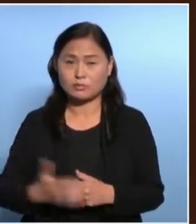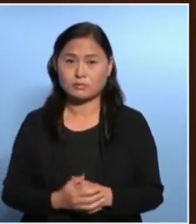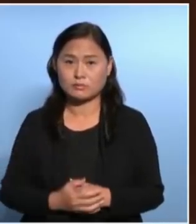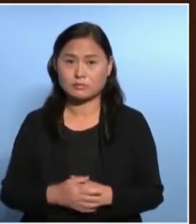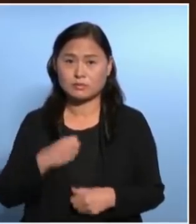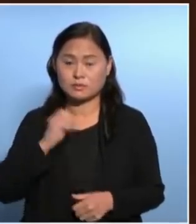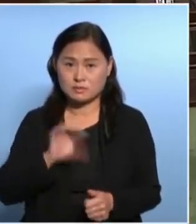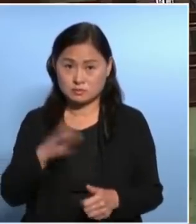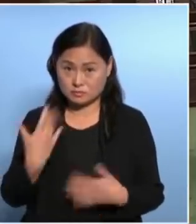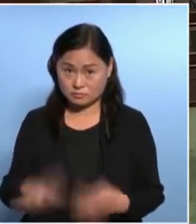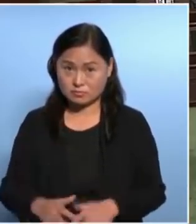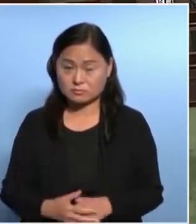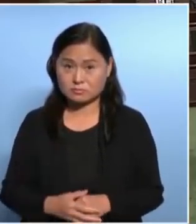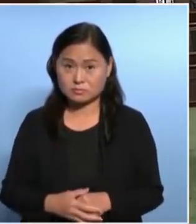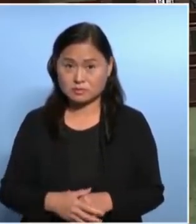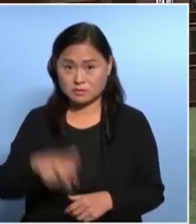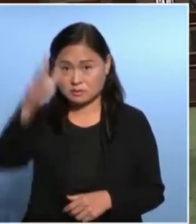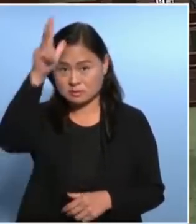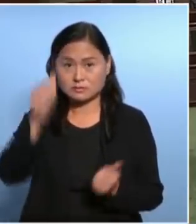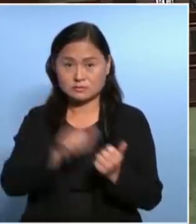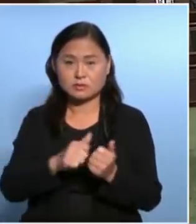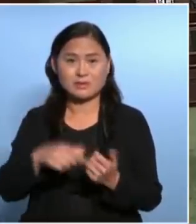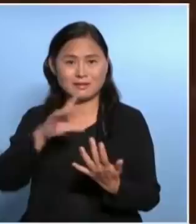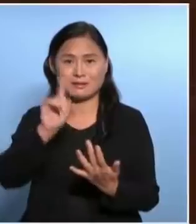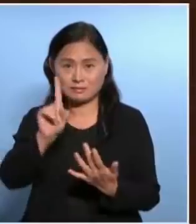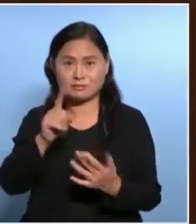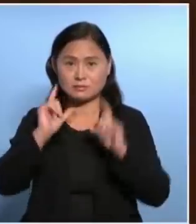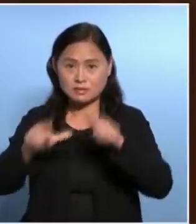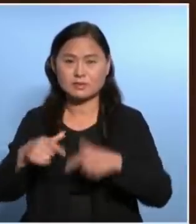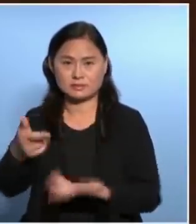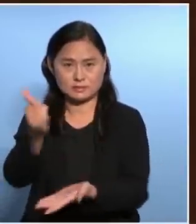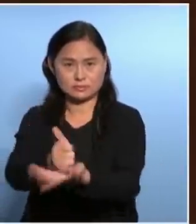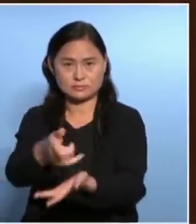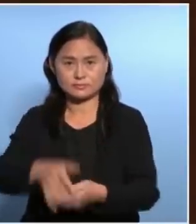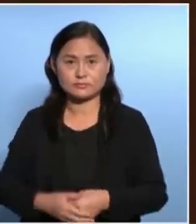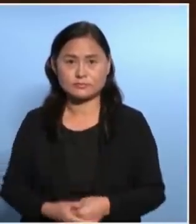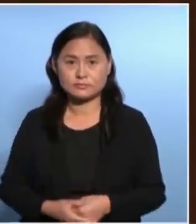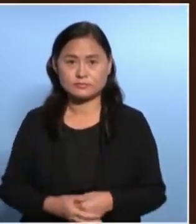叫咗指示咗政務司長可以答你其中嘅問題，請你坐低。